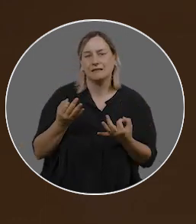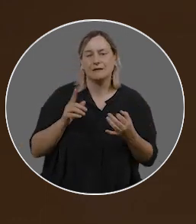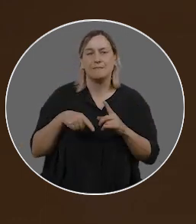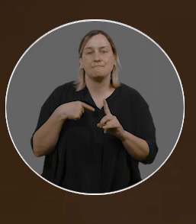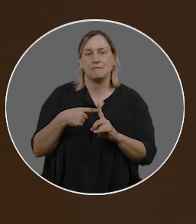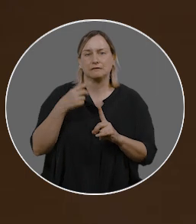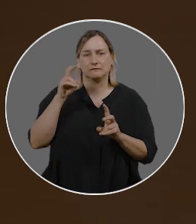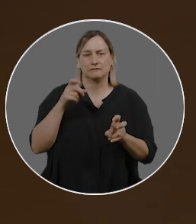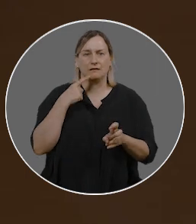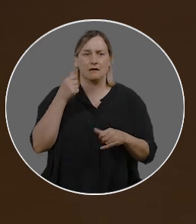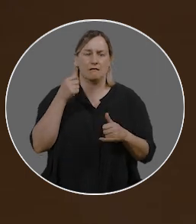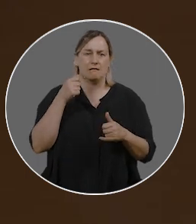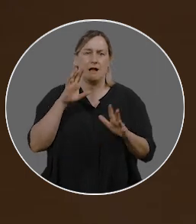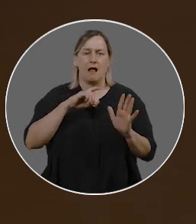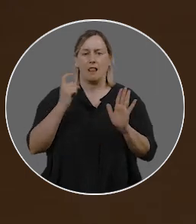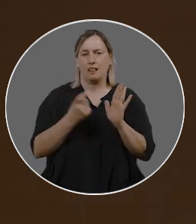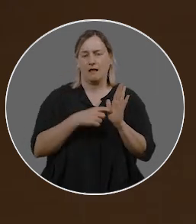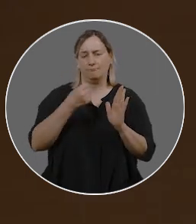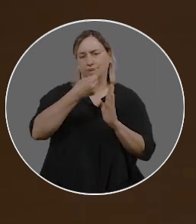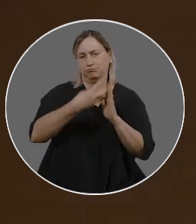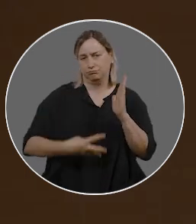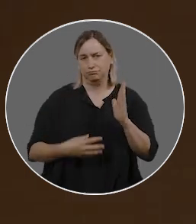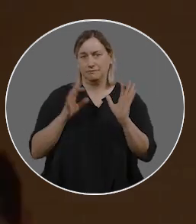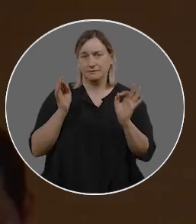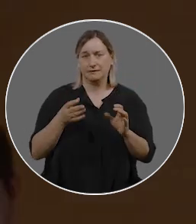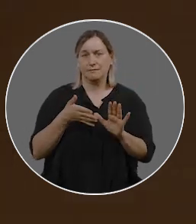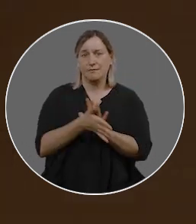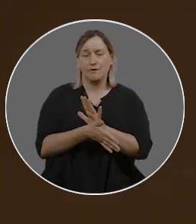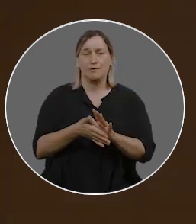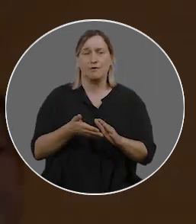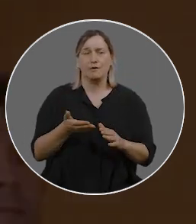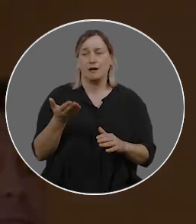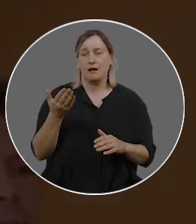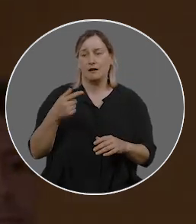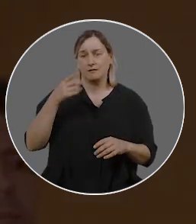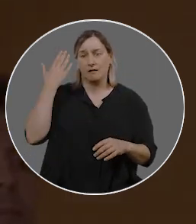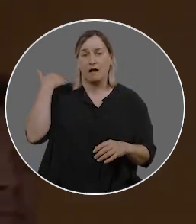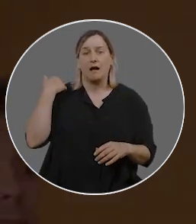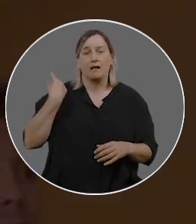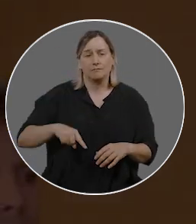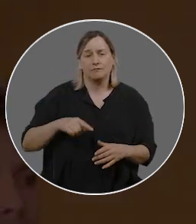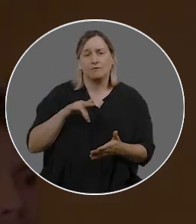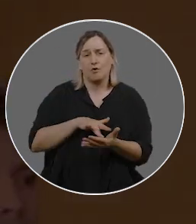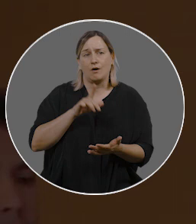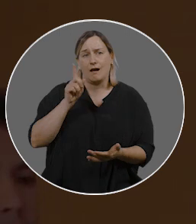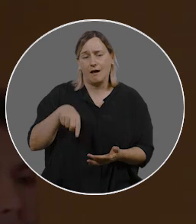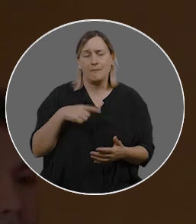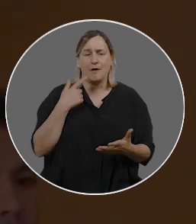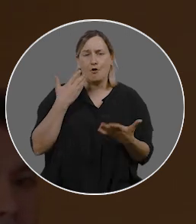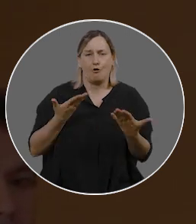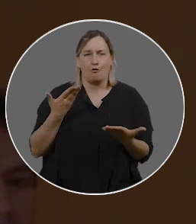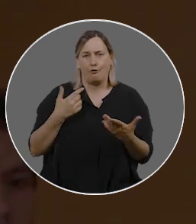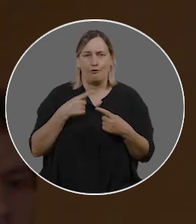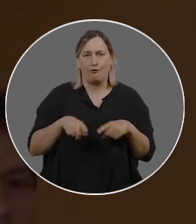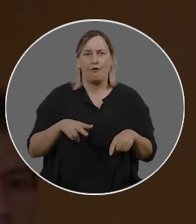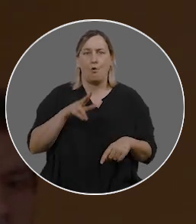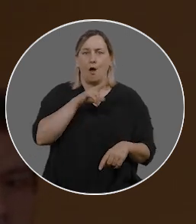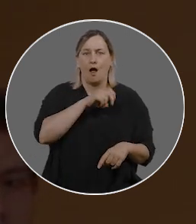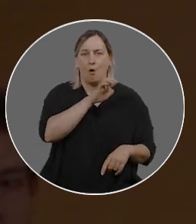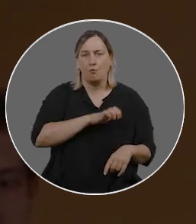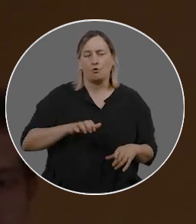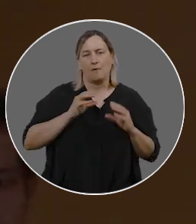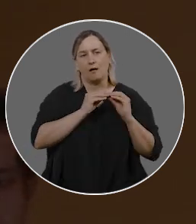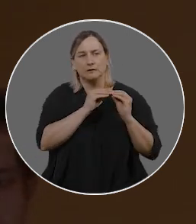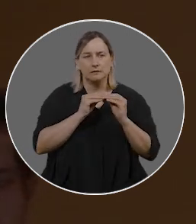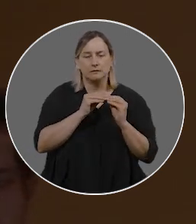hi ha molta legislació, perquè n'hi havia fa bastants anys, però la cosa ja quan la Unió Europea s'hi ha posat i tot